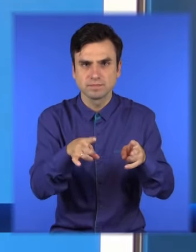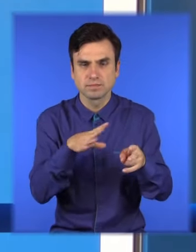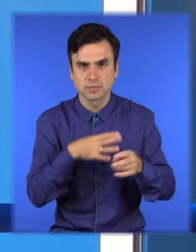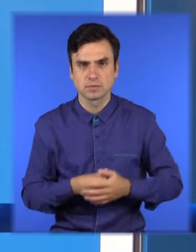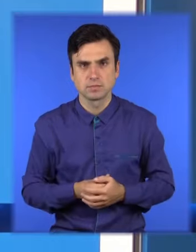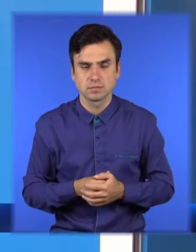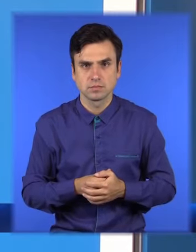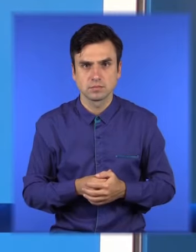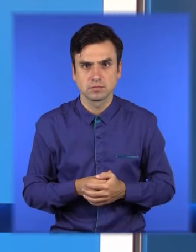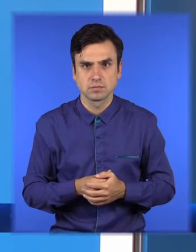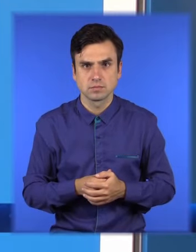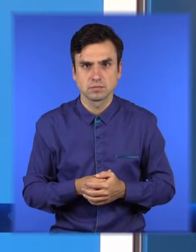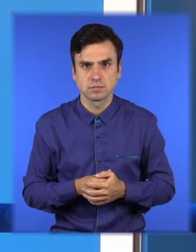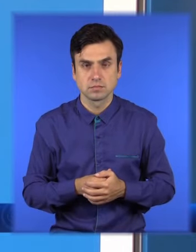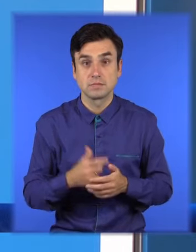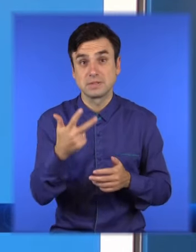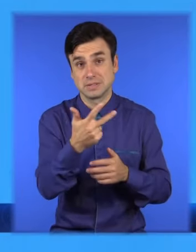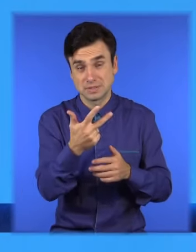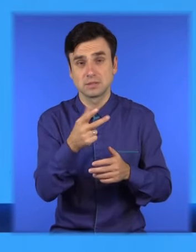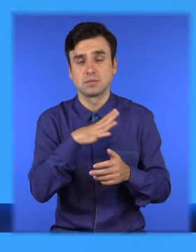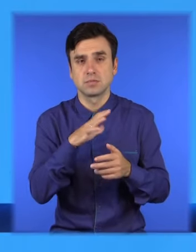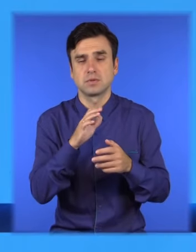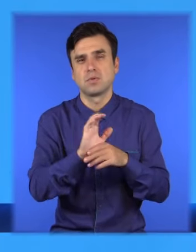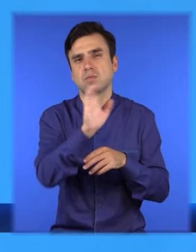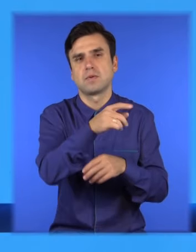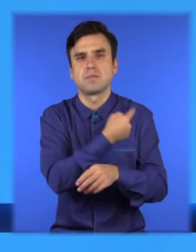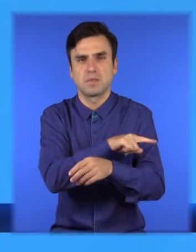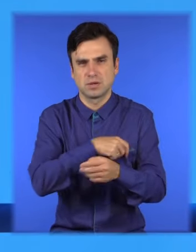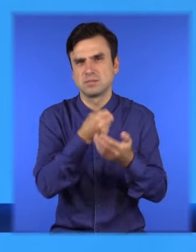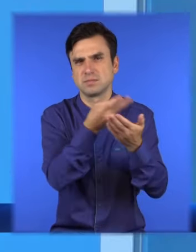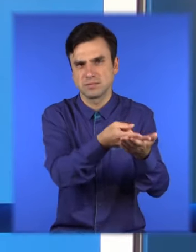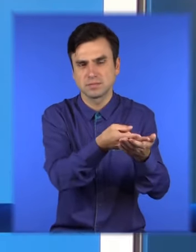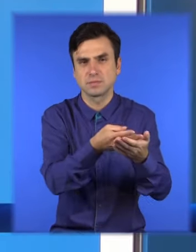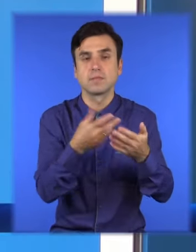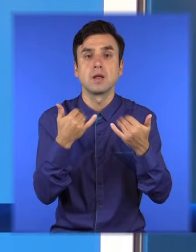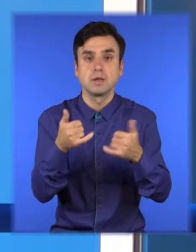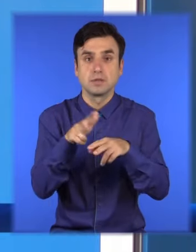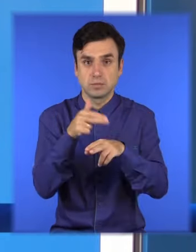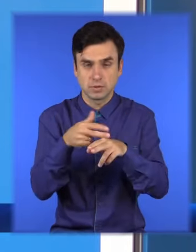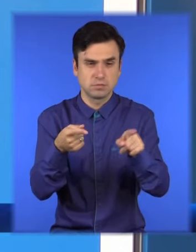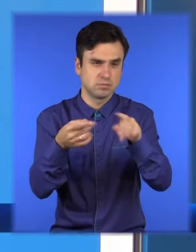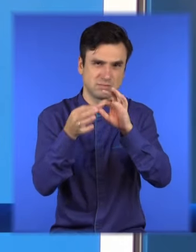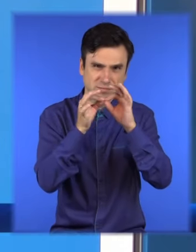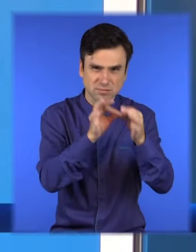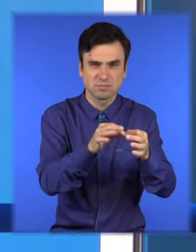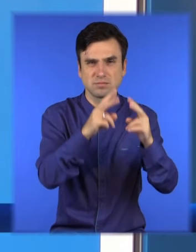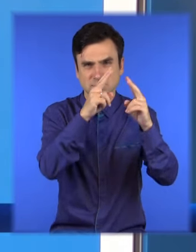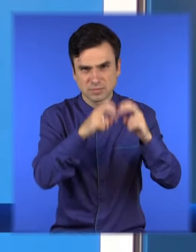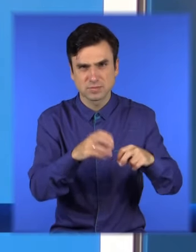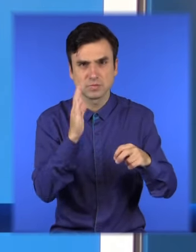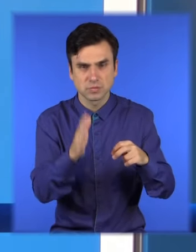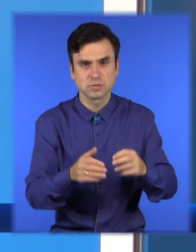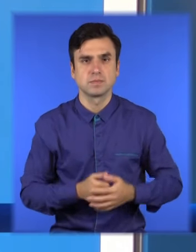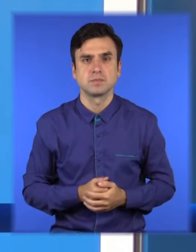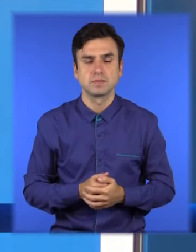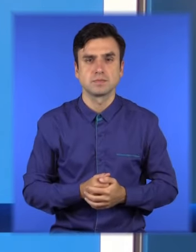мотоцикла. Останніх з тілесними ушкодженнями було доставлено до медичного закладу. На теперішній час працівниками поліції за фактом порушення правил безпеки